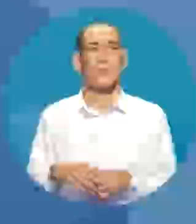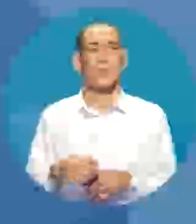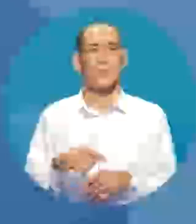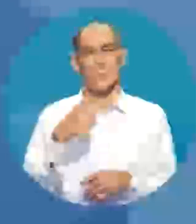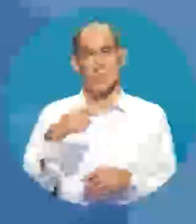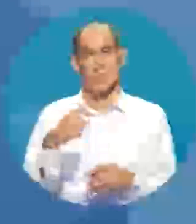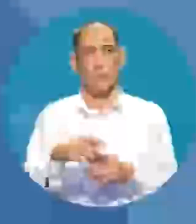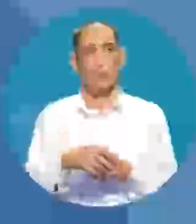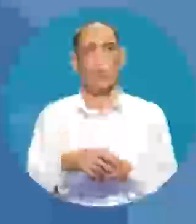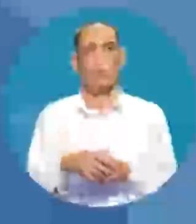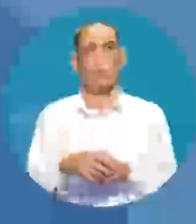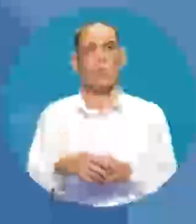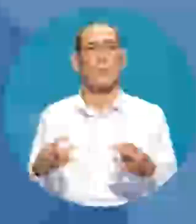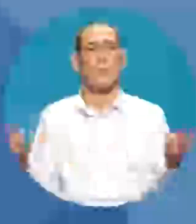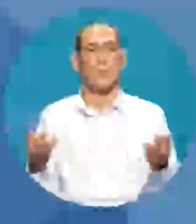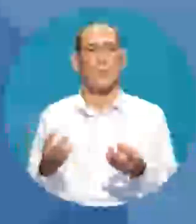Tayarlap koygan bolsanız kerek.